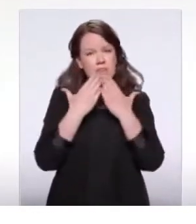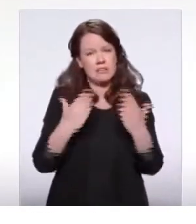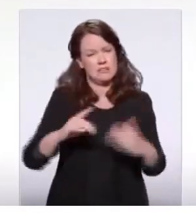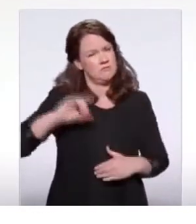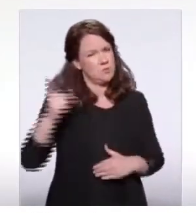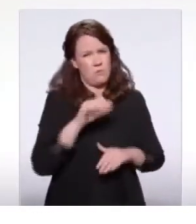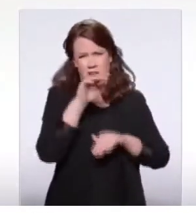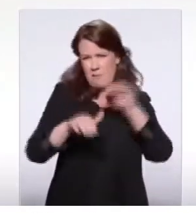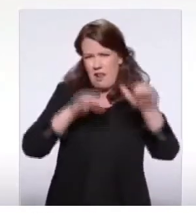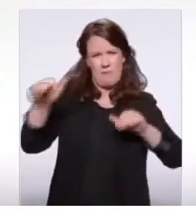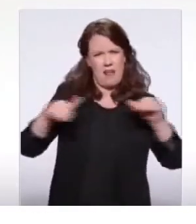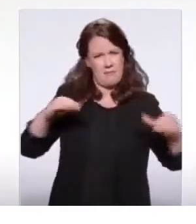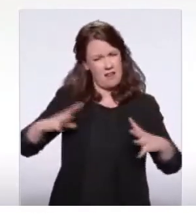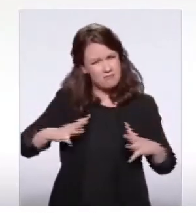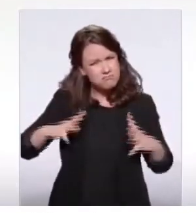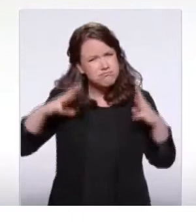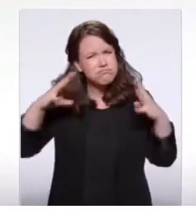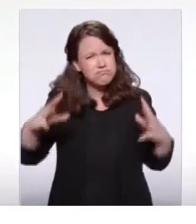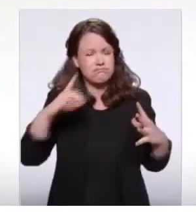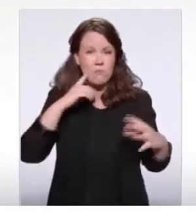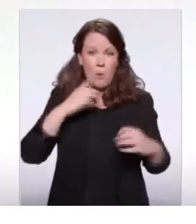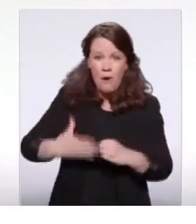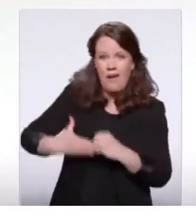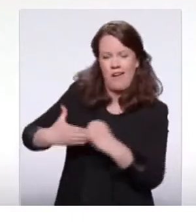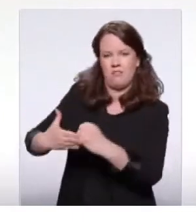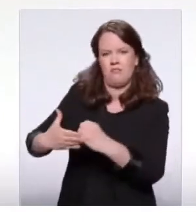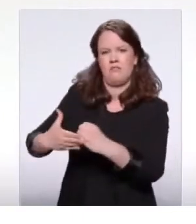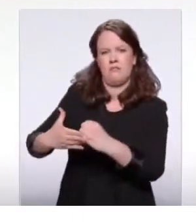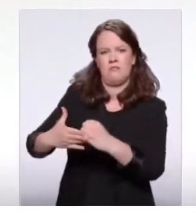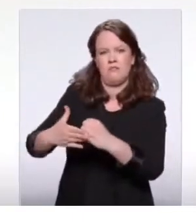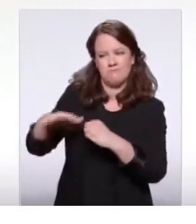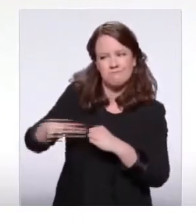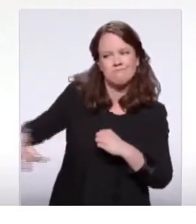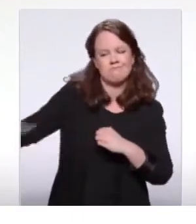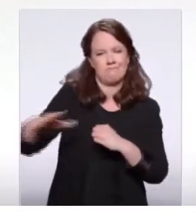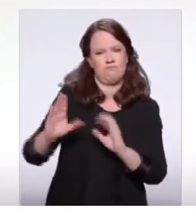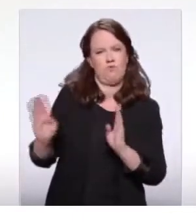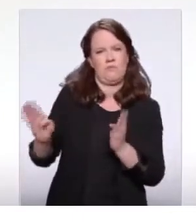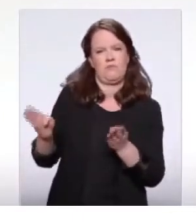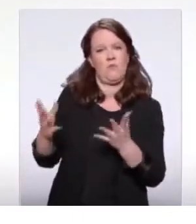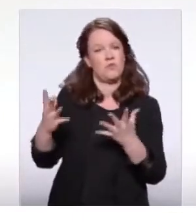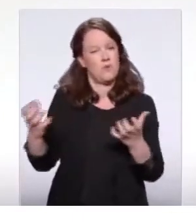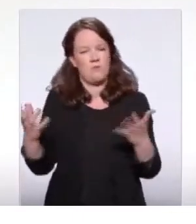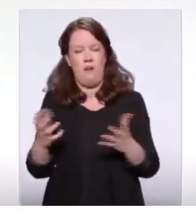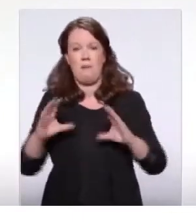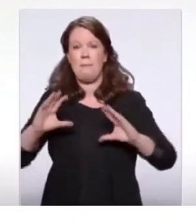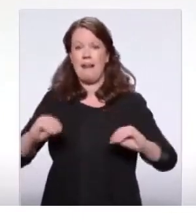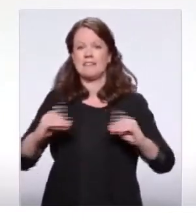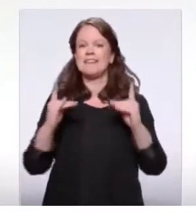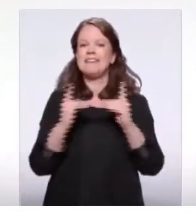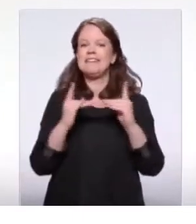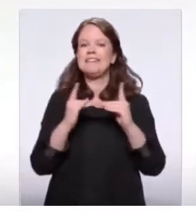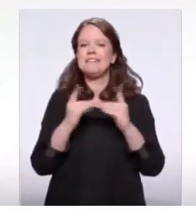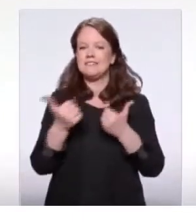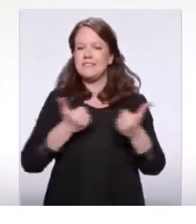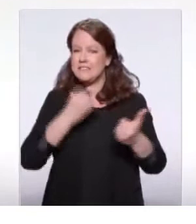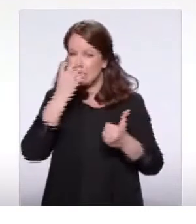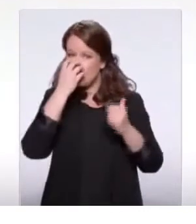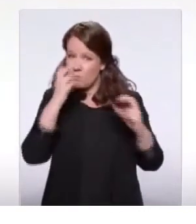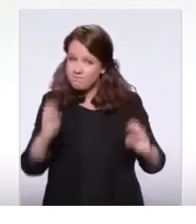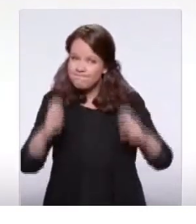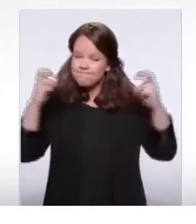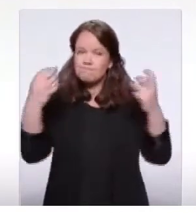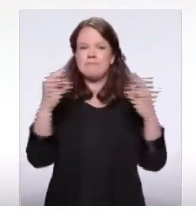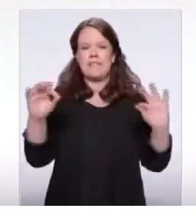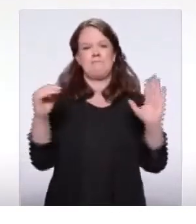manière accrue pour porter dans les prochains jours notre capacité à un peu plus de 10 000 lits, en particulier aussi avec